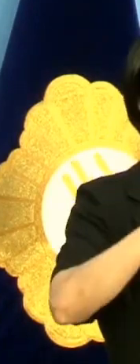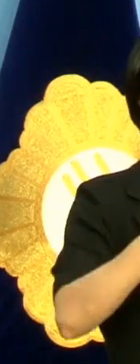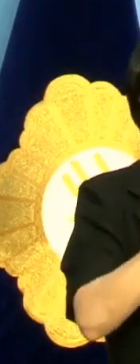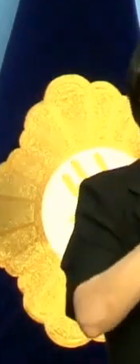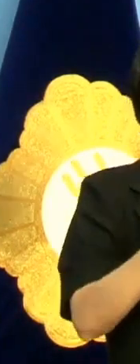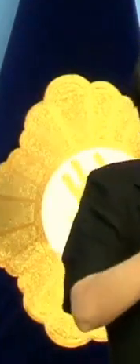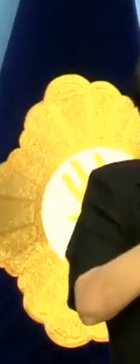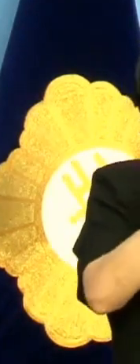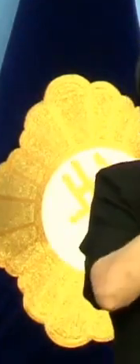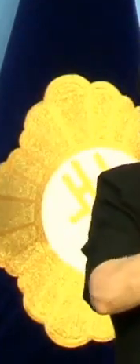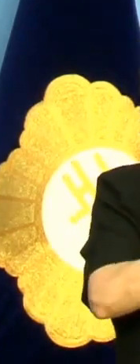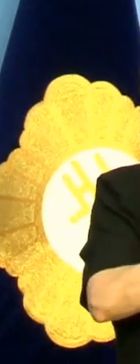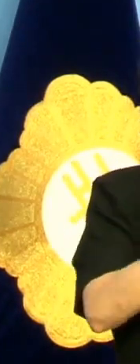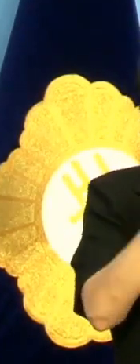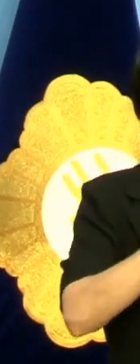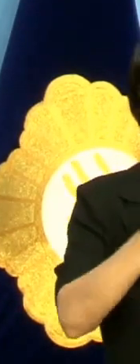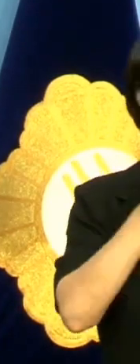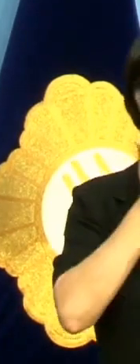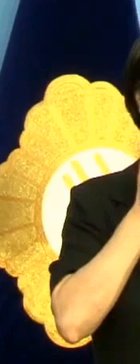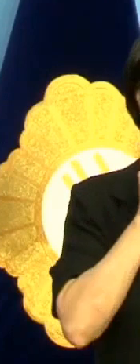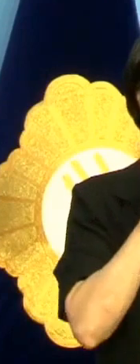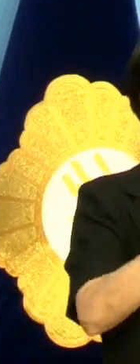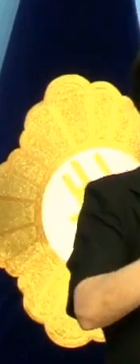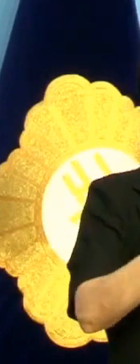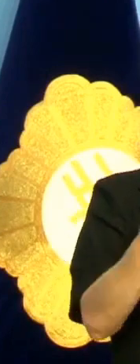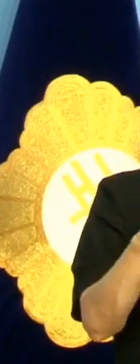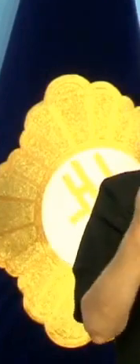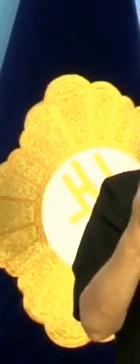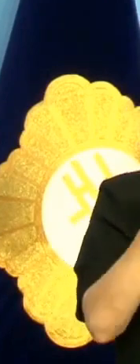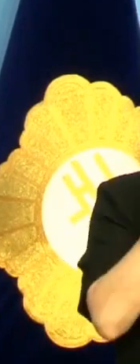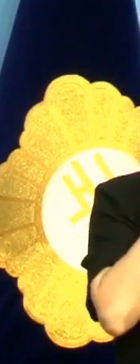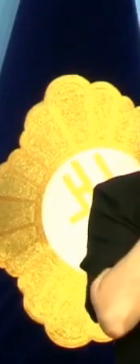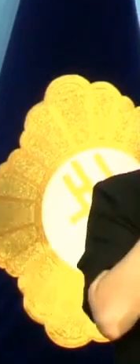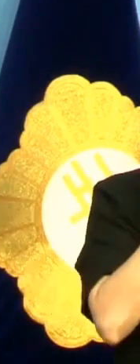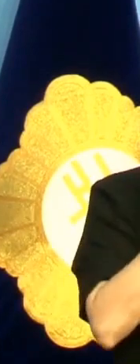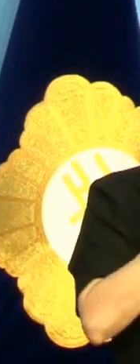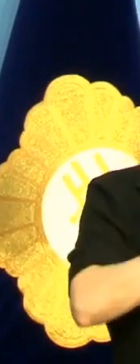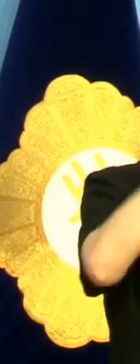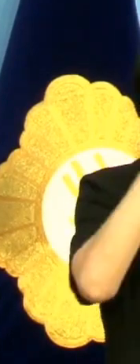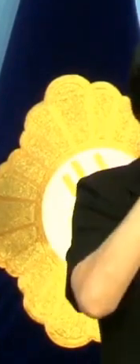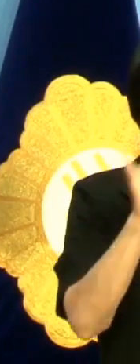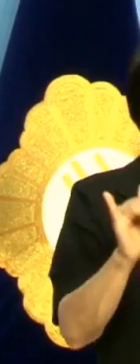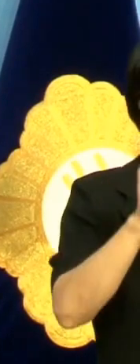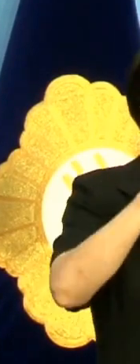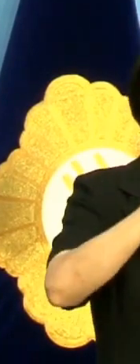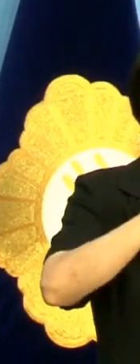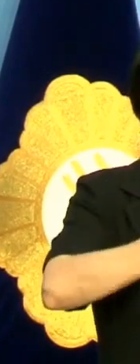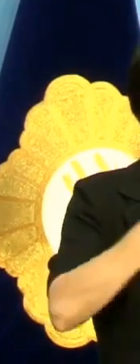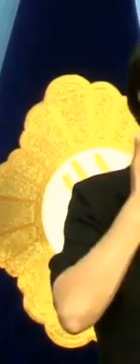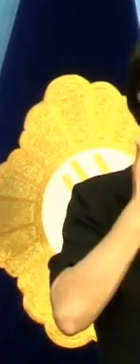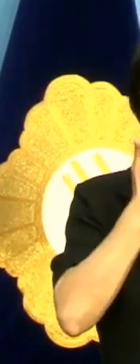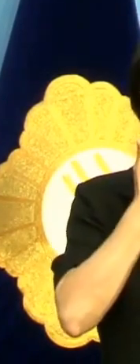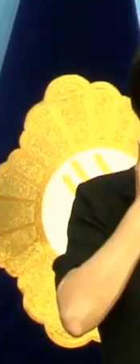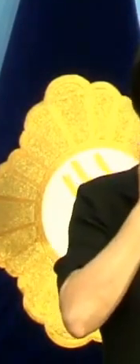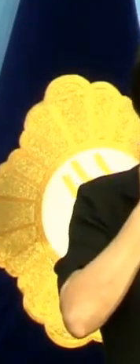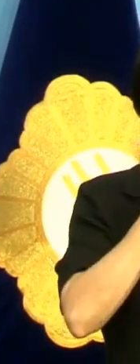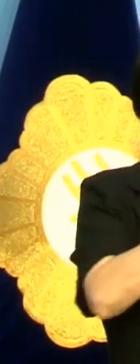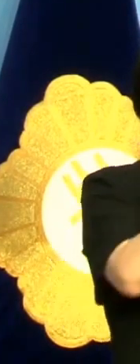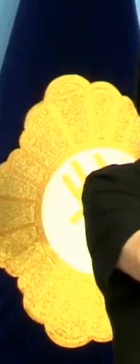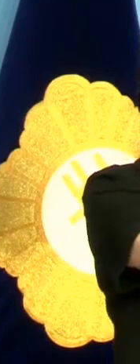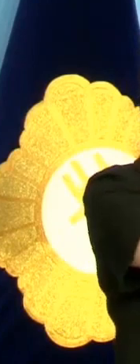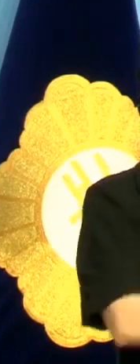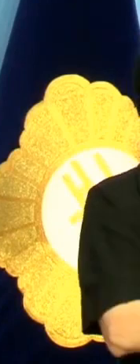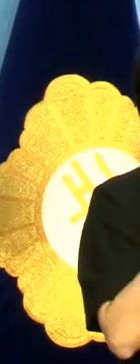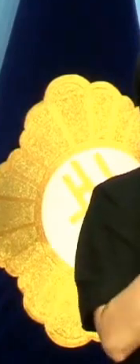자에 대해서만 공개하지 아니한다 그러니까 0 어 당 손 된 사람들에 대해 선박 공제한다 여기에는 재산 내역